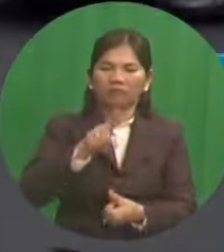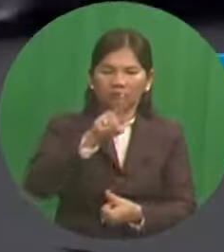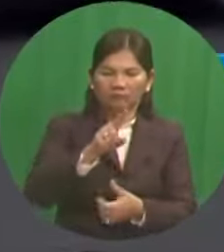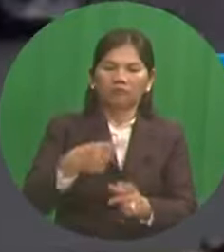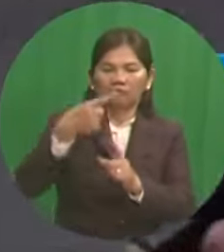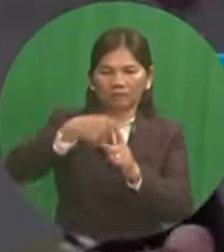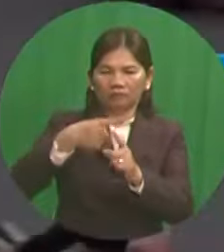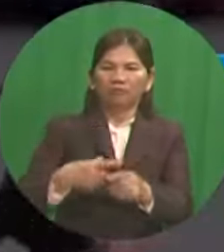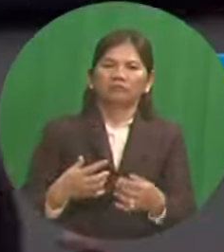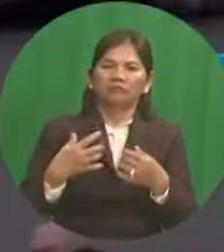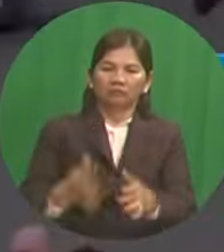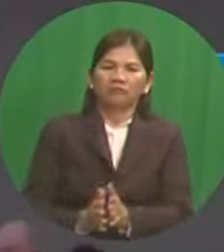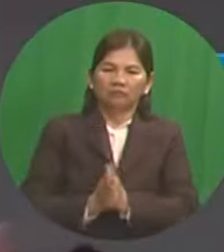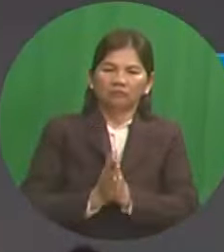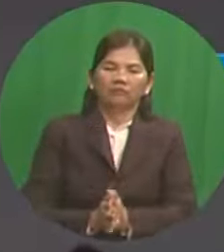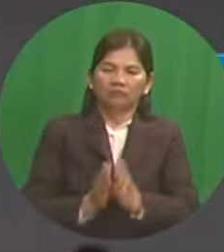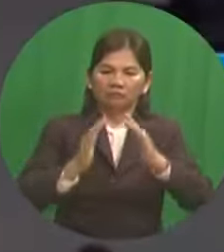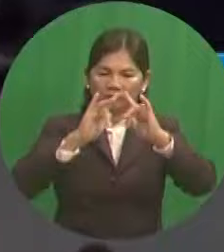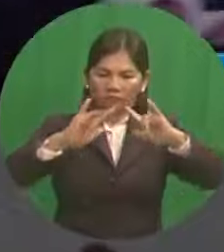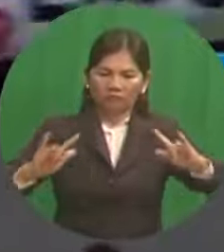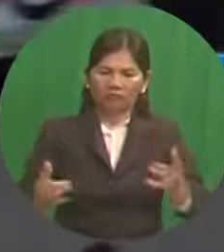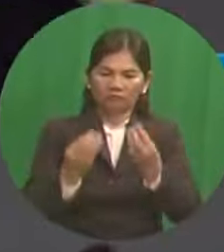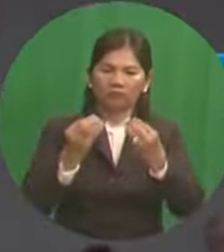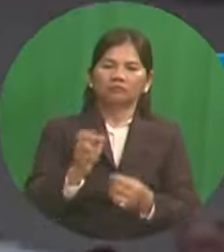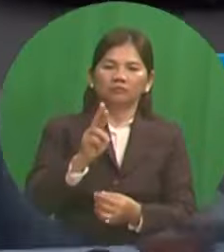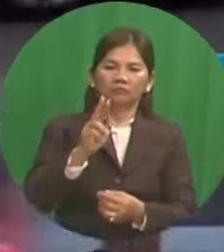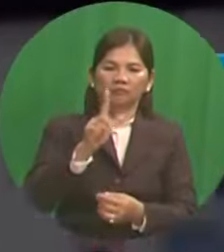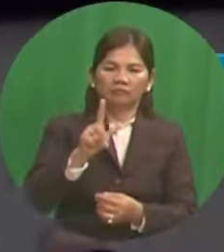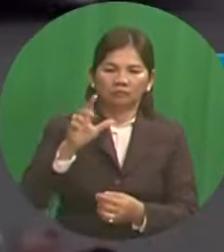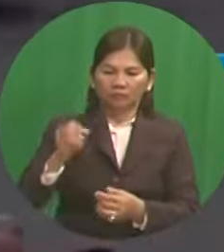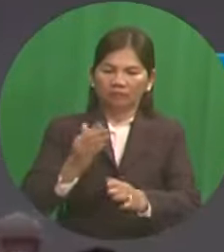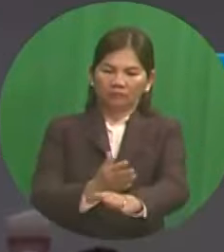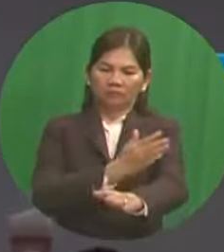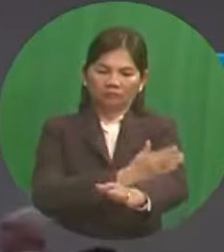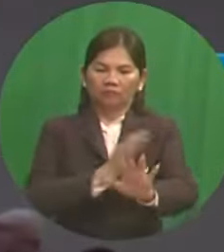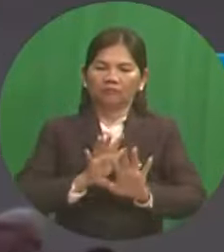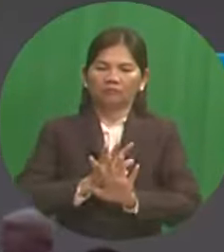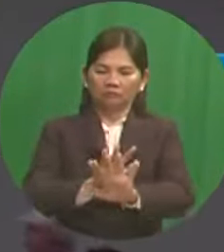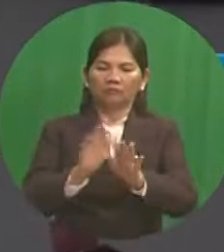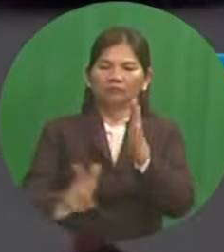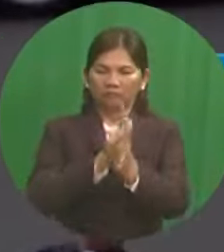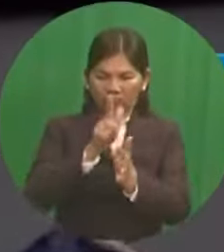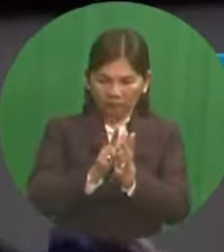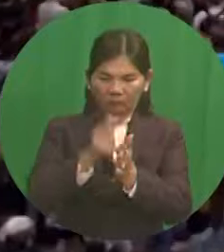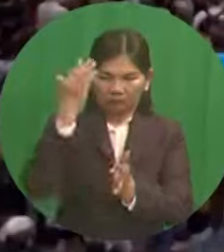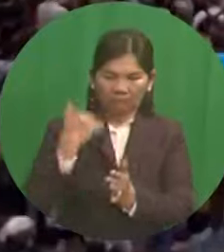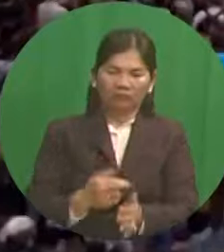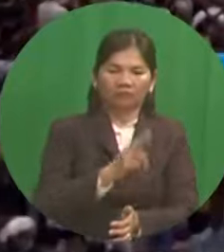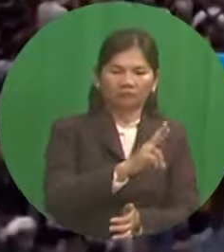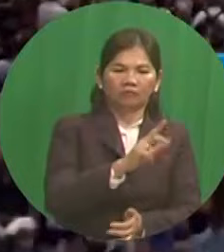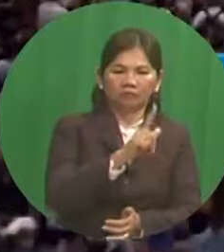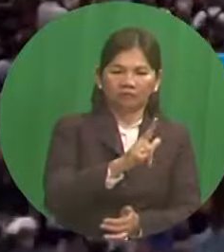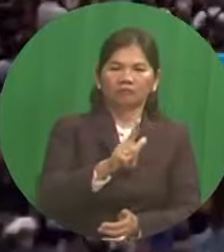កាព្យាករទាំងនោះបានដាក់ជាជំរំចំពោះលោកម៉ាក្រុងនៅពីក្រោយការប្រមូលផ្ដុំថ្នាក់ជាតិរបស់លោកស្រី Marine Le